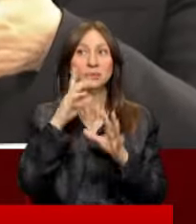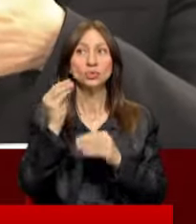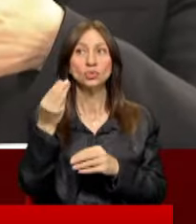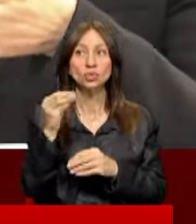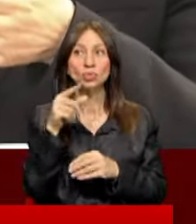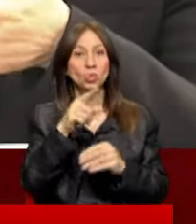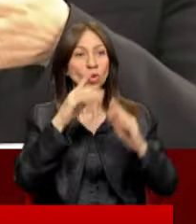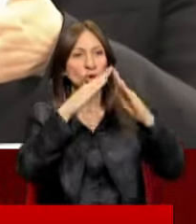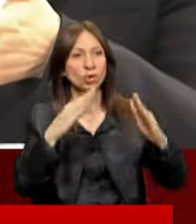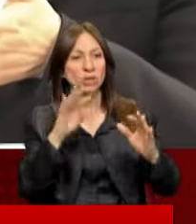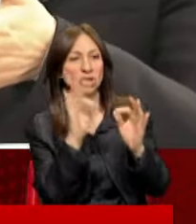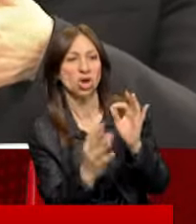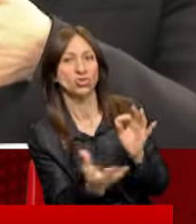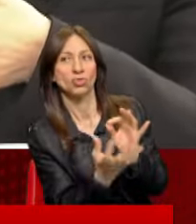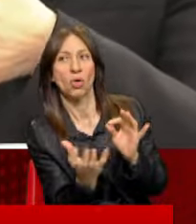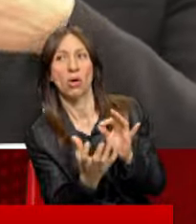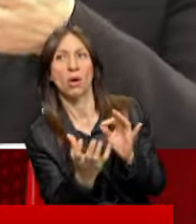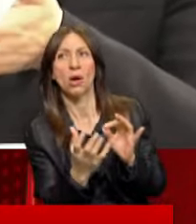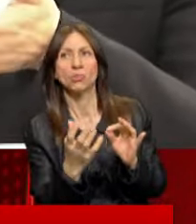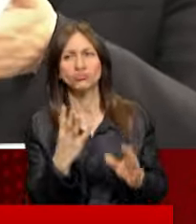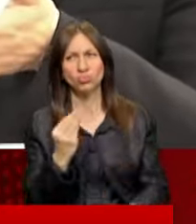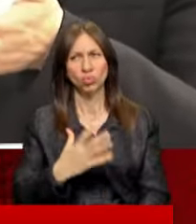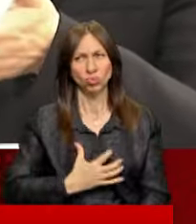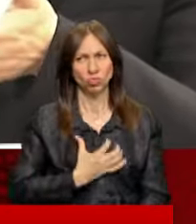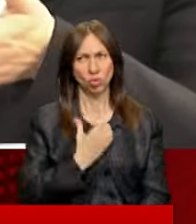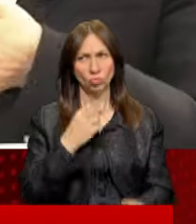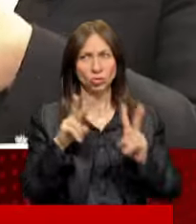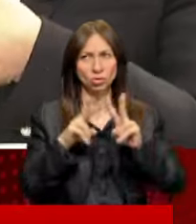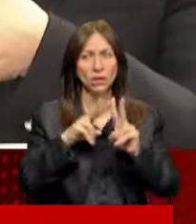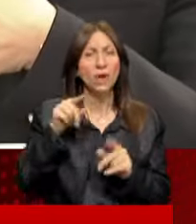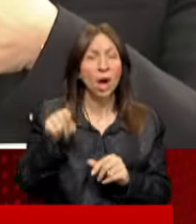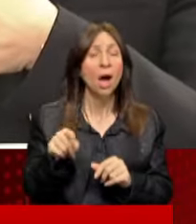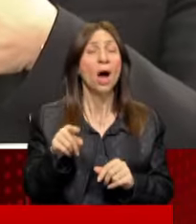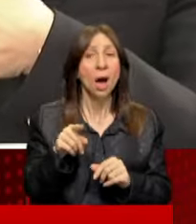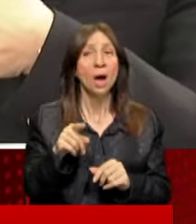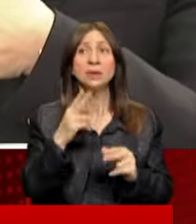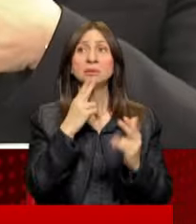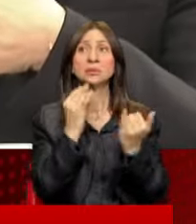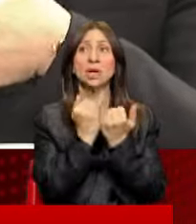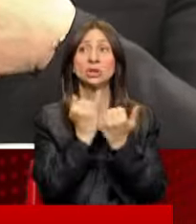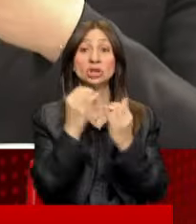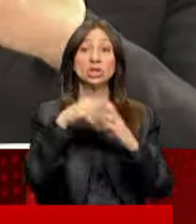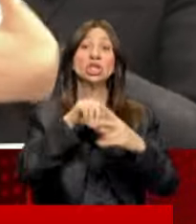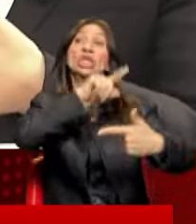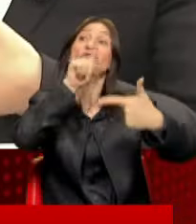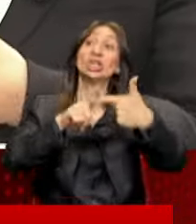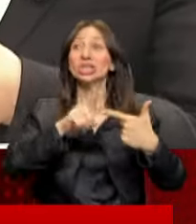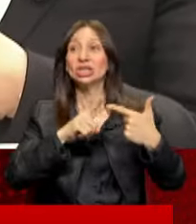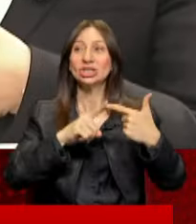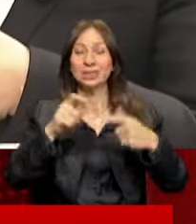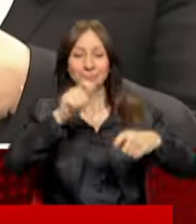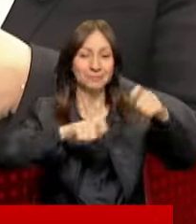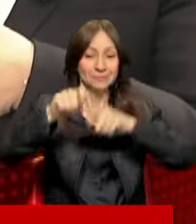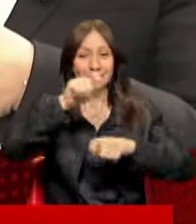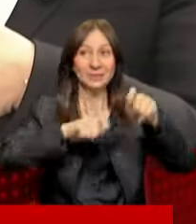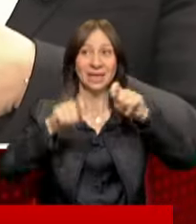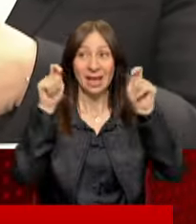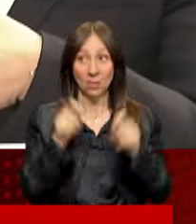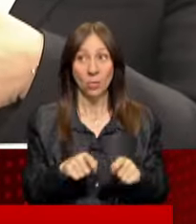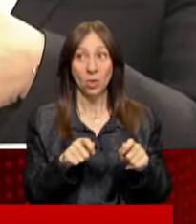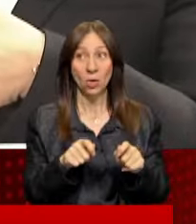çocuğu bu kulübeyi yakıyor. Müthiş üzülüyor tabii çocuk Mustafa ve kız kardeşi için ikinci bir kulübe inşası